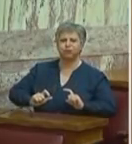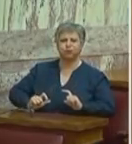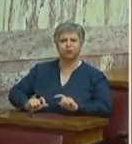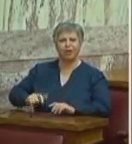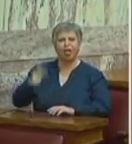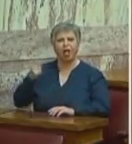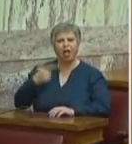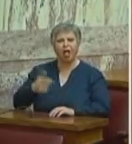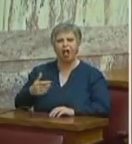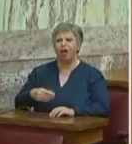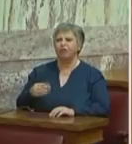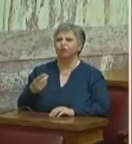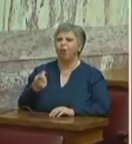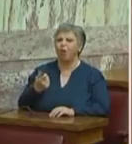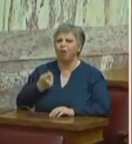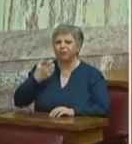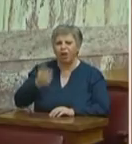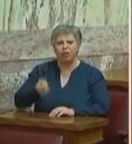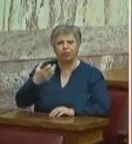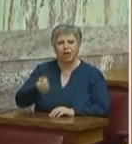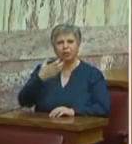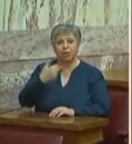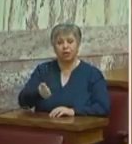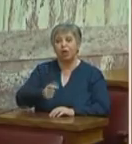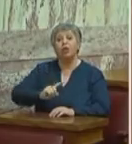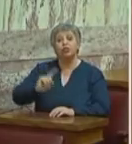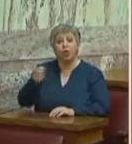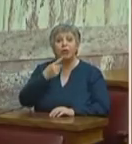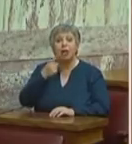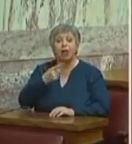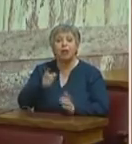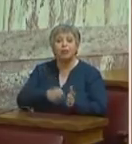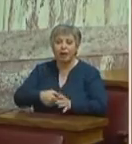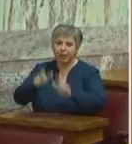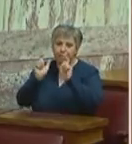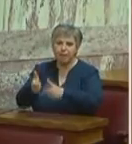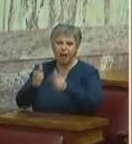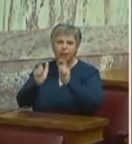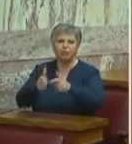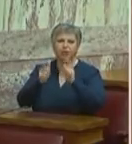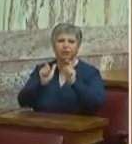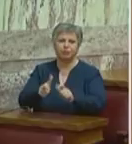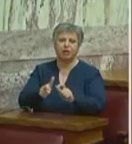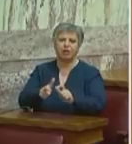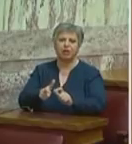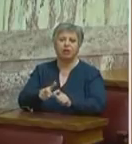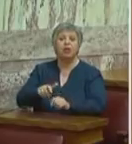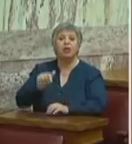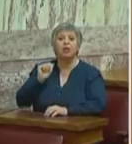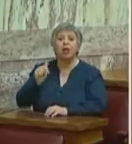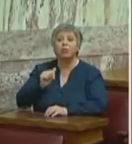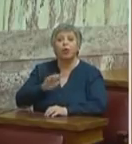τιμωρηθούν. Για το πρώτο είναι βέβαιοι ότι τα πήρανε. Για το ότι θα τιμωρηθούν υπάρχει πράγματι